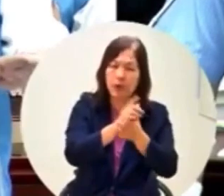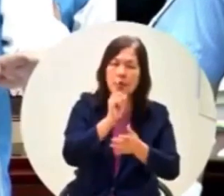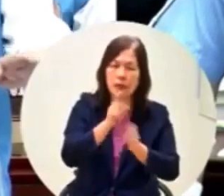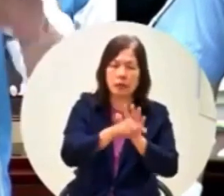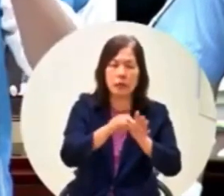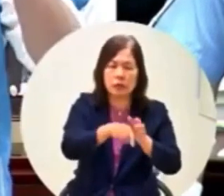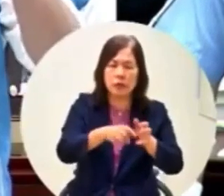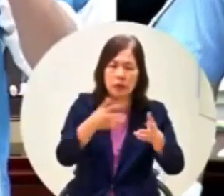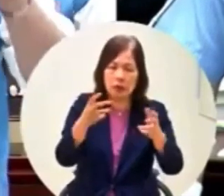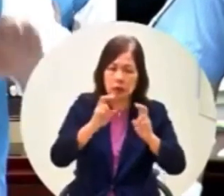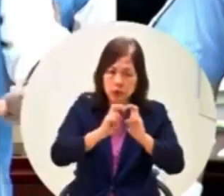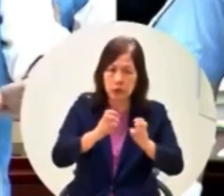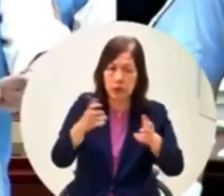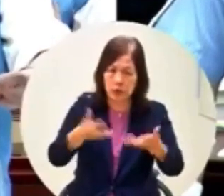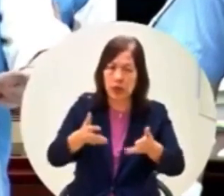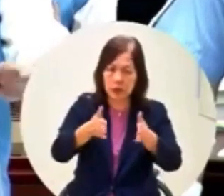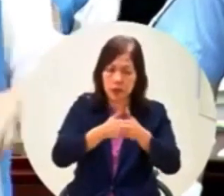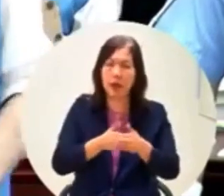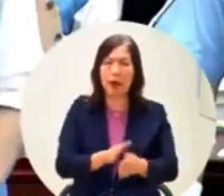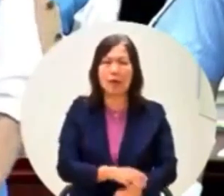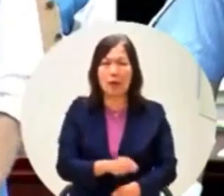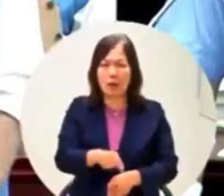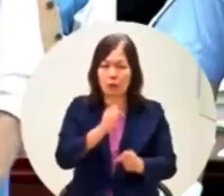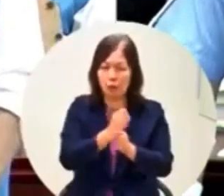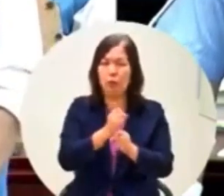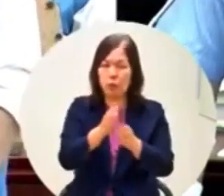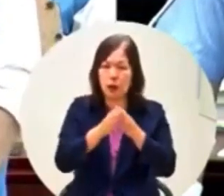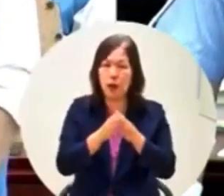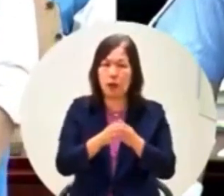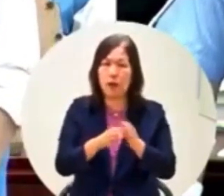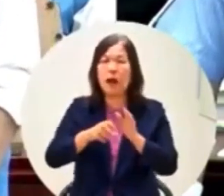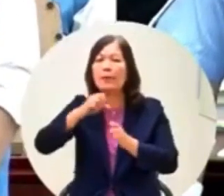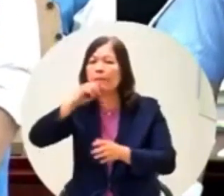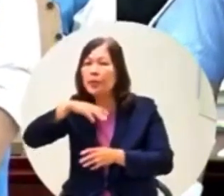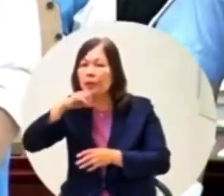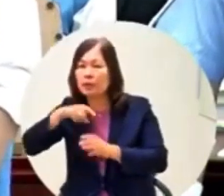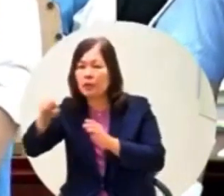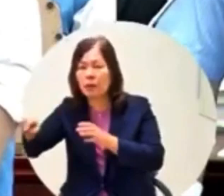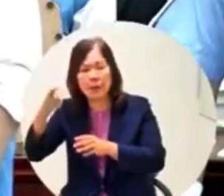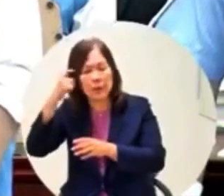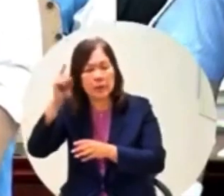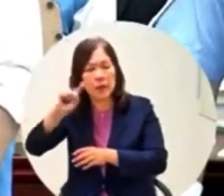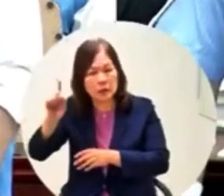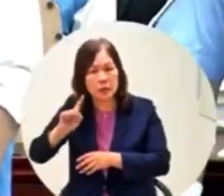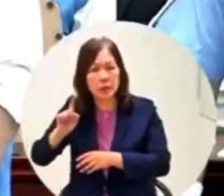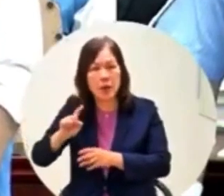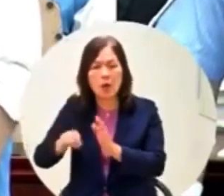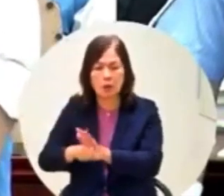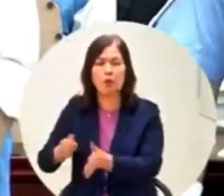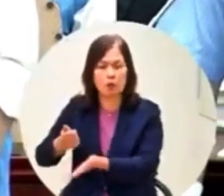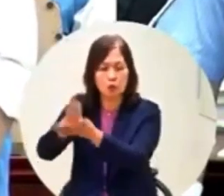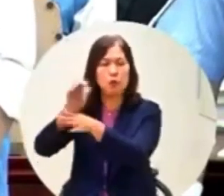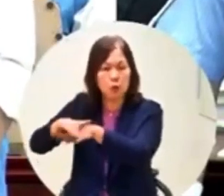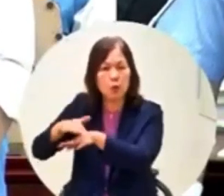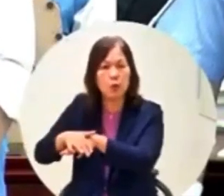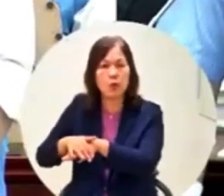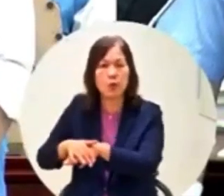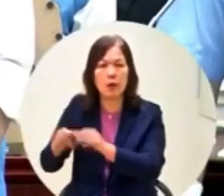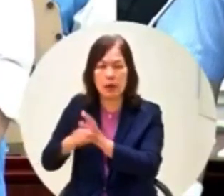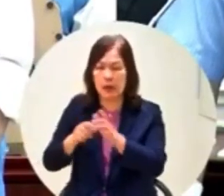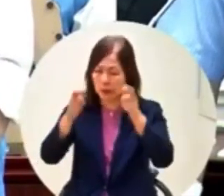改，这是一定要做的。至于屏东县的立委怎么去思考，我们予以尊重。站在高